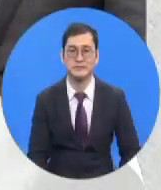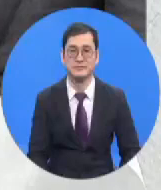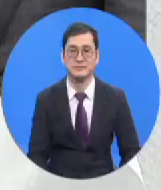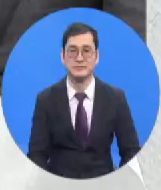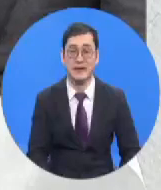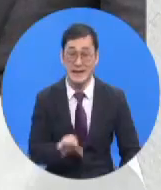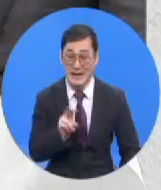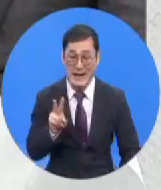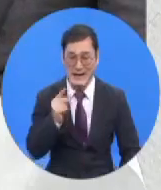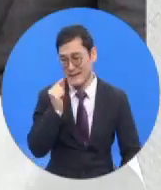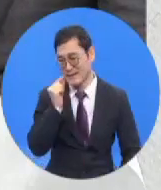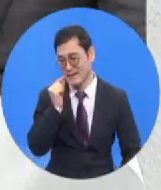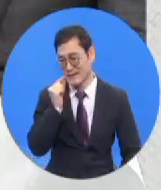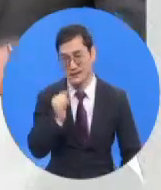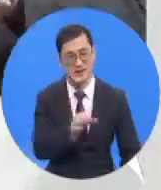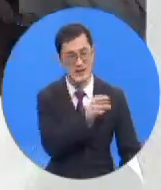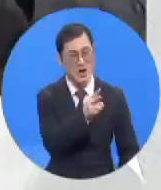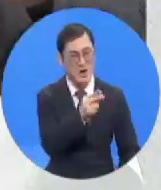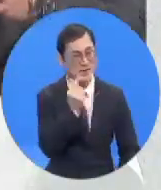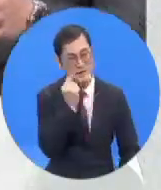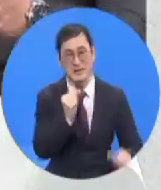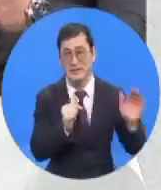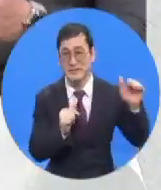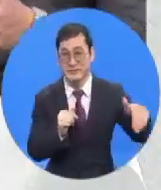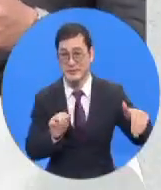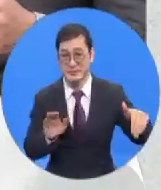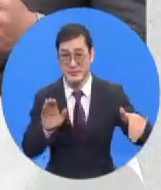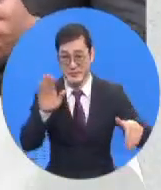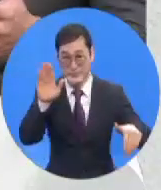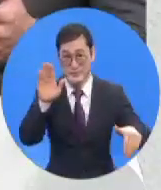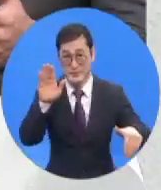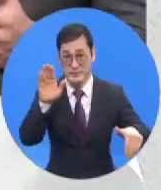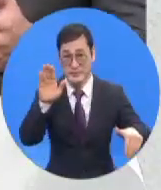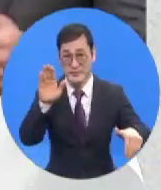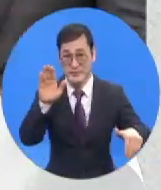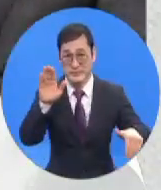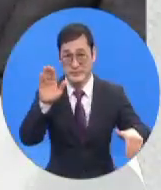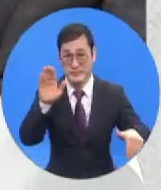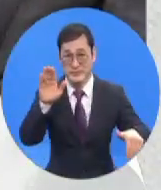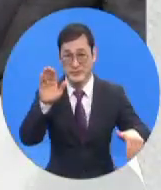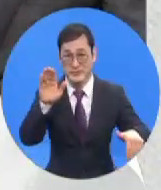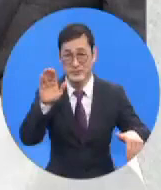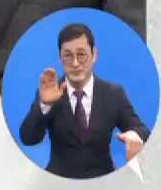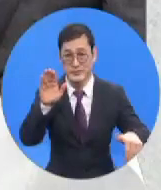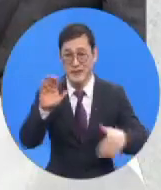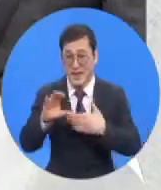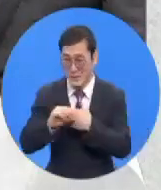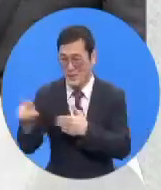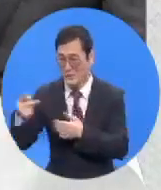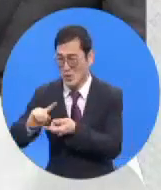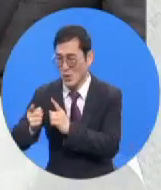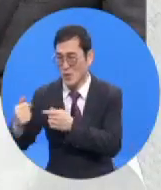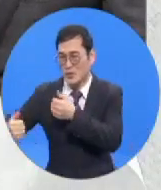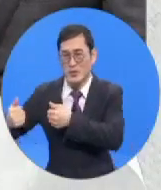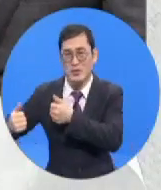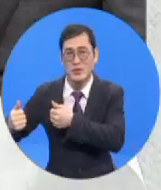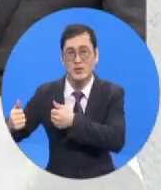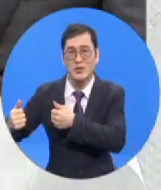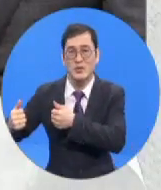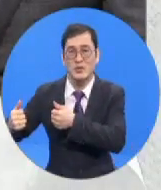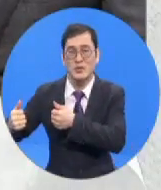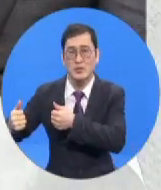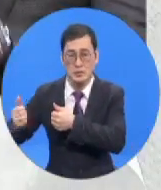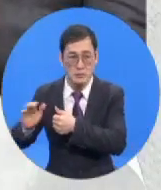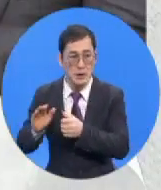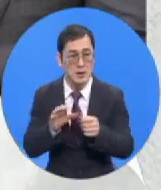높고 여당의 지지율이 낮다면은 뭐 이런 식의 이런 뭐 경쟁이 좀 유지가 될 거예요. 근데 만약에 여당이 좀 회복해가지고